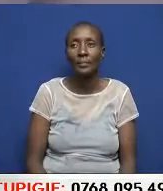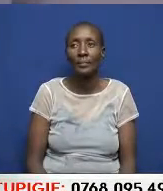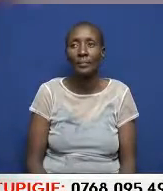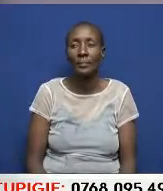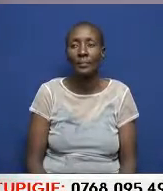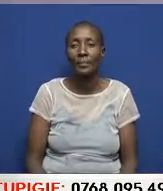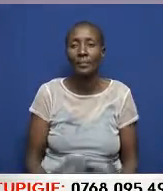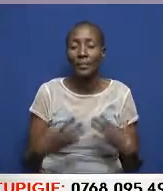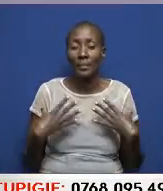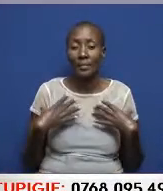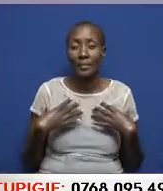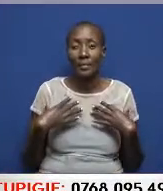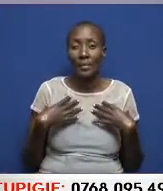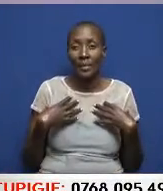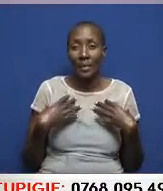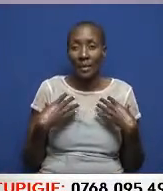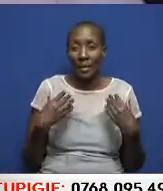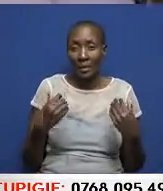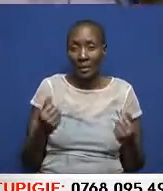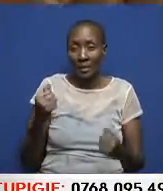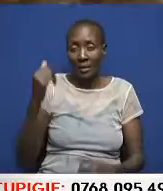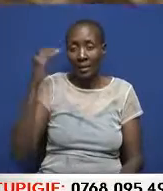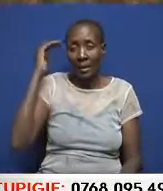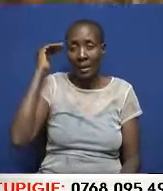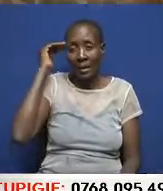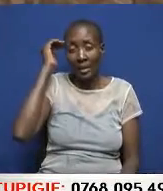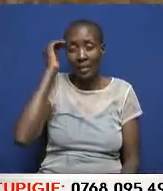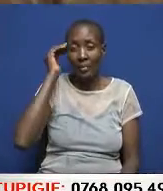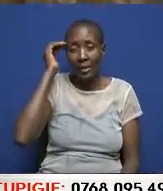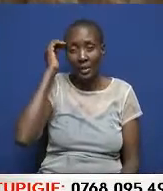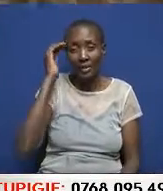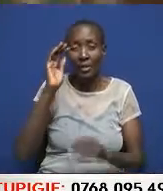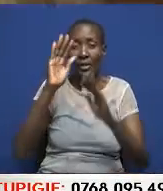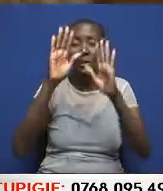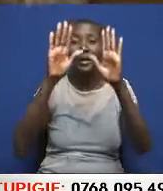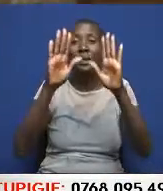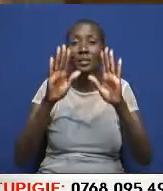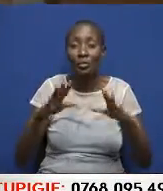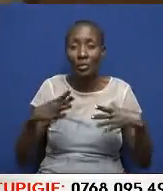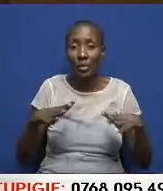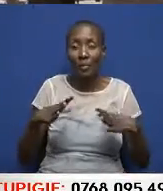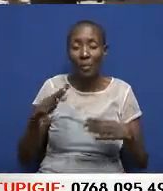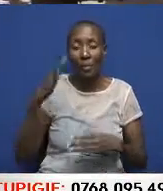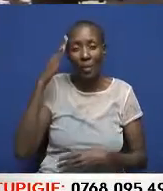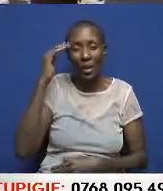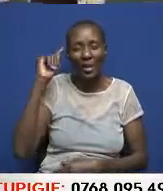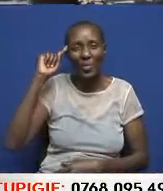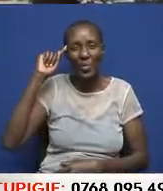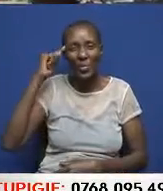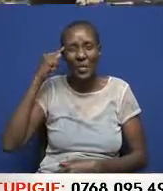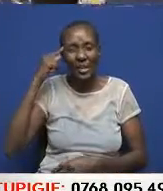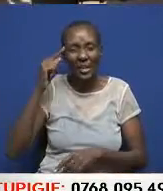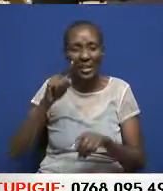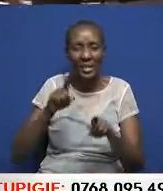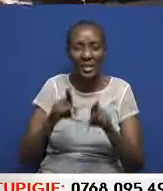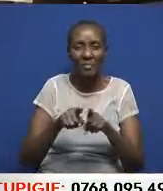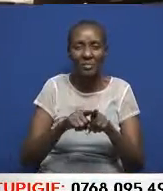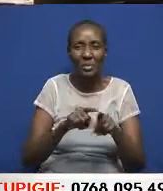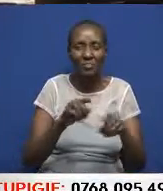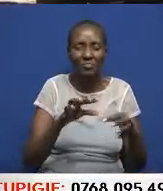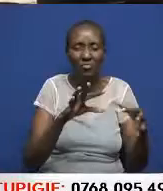Afya kiakili miongoni mwa watu huwa jambo muhimu, kwani ni jinsi ambavyo mtu anavyofikiria na kufanya shughuli zake za kawaida tangu